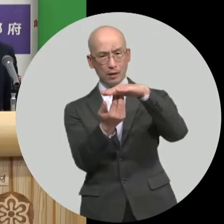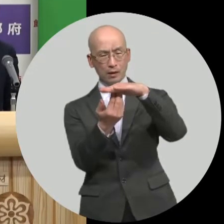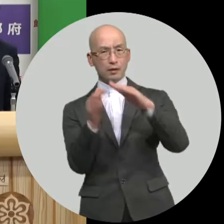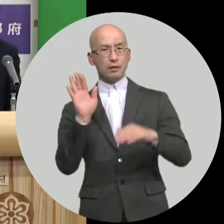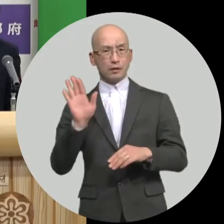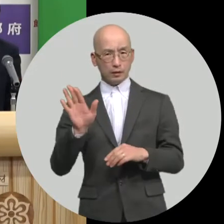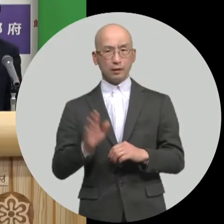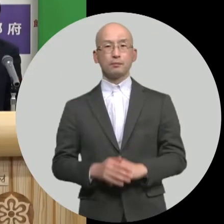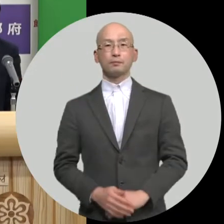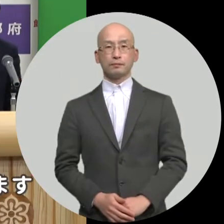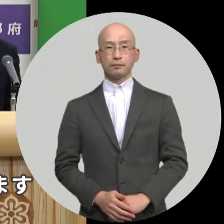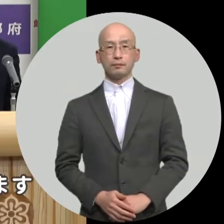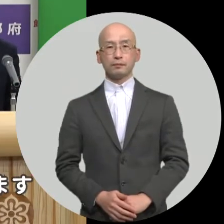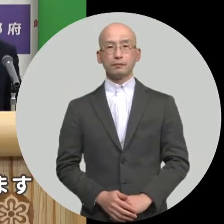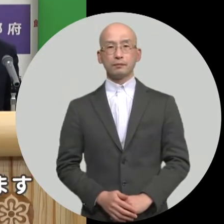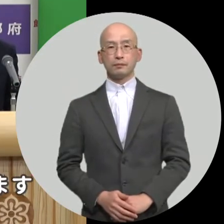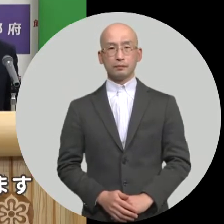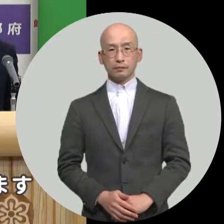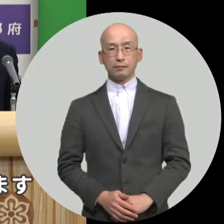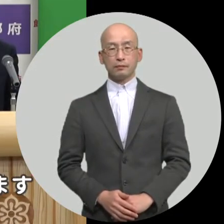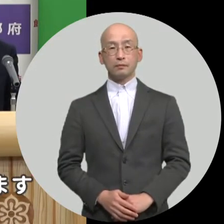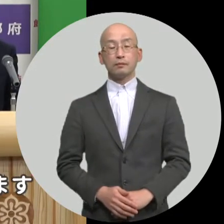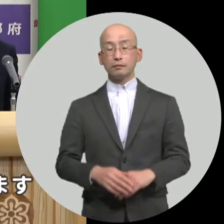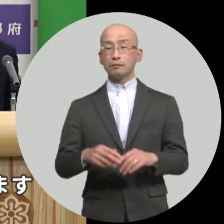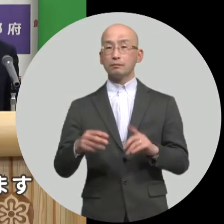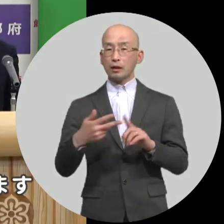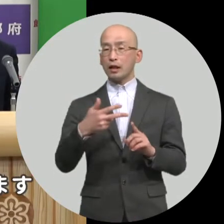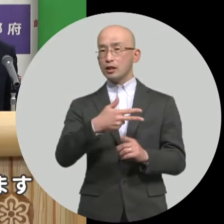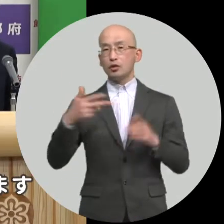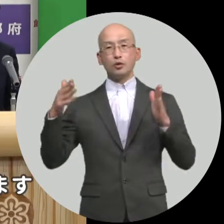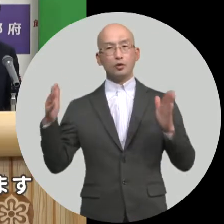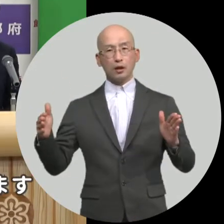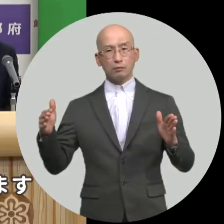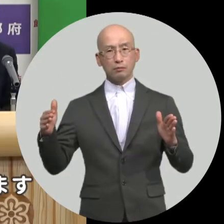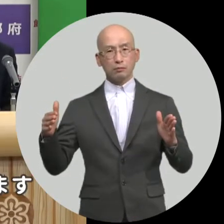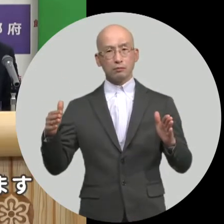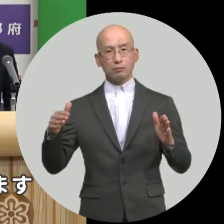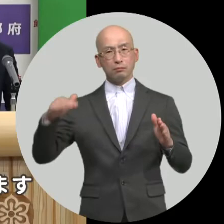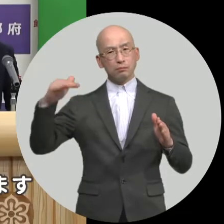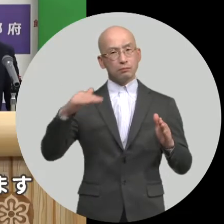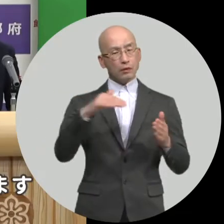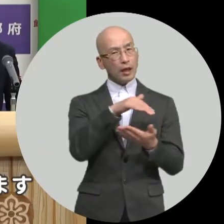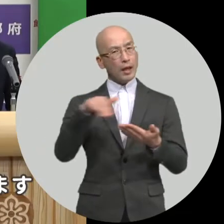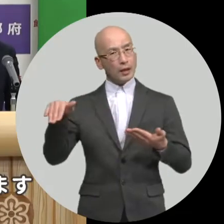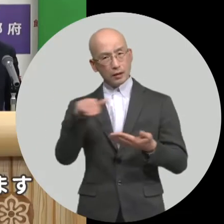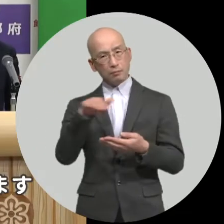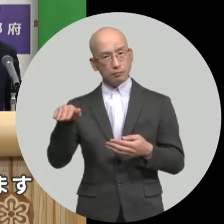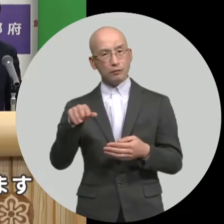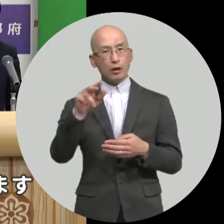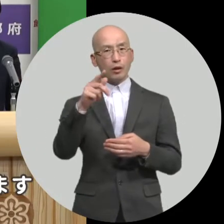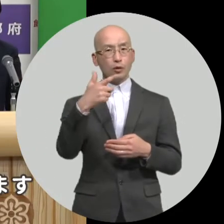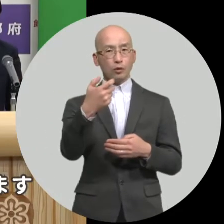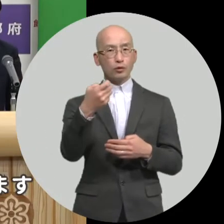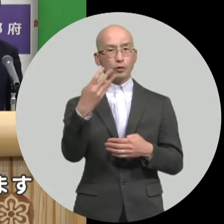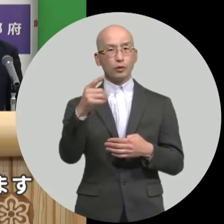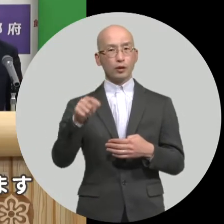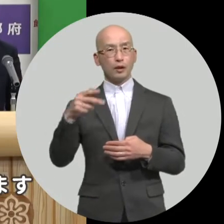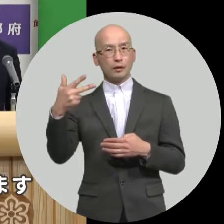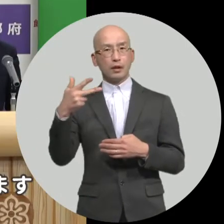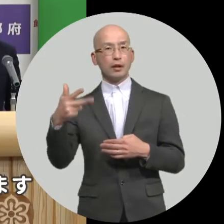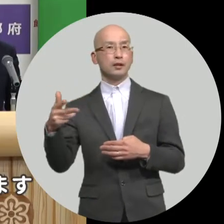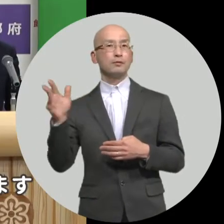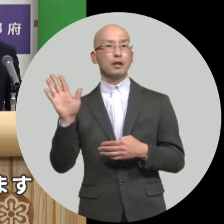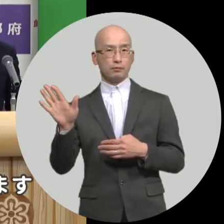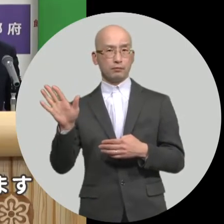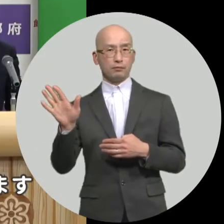ございました。また1週間の平均の感染者数も 64.7 人ということで、非常に高